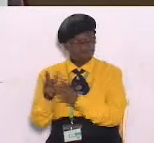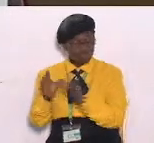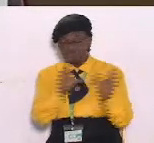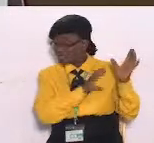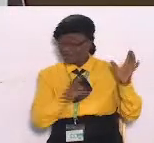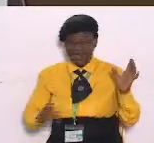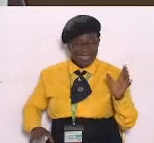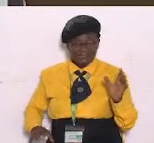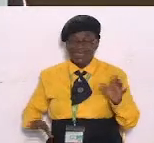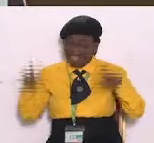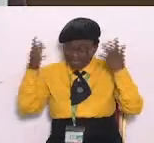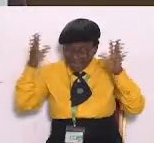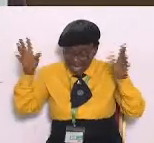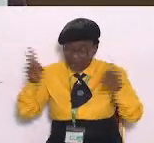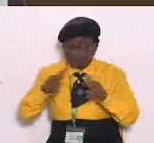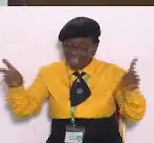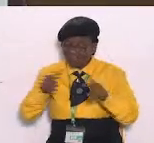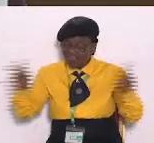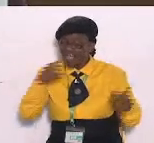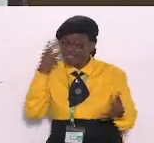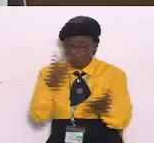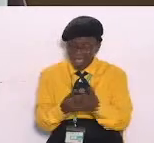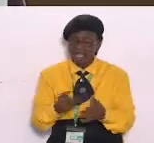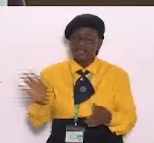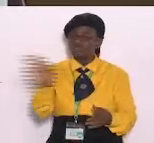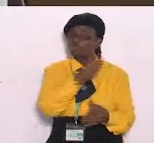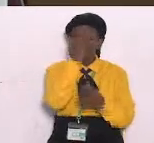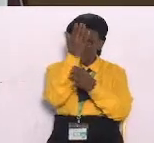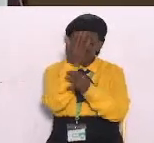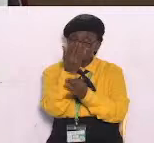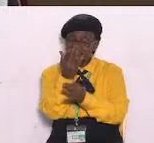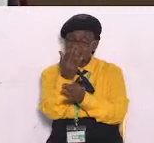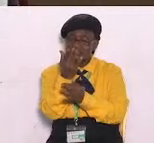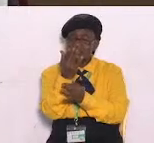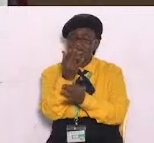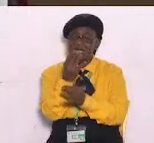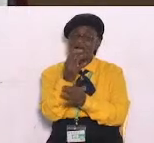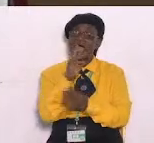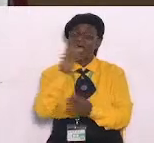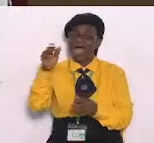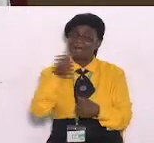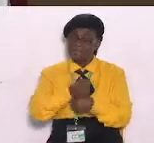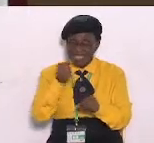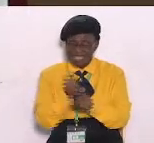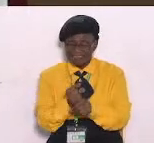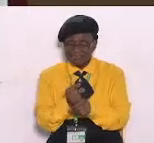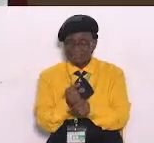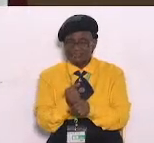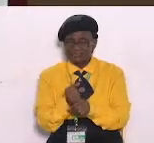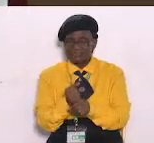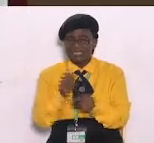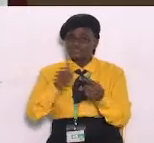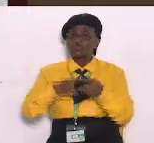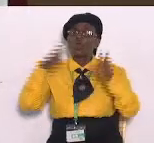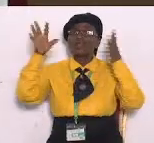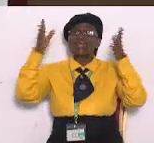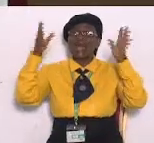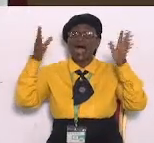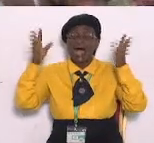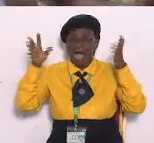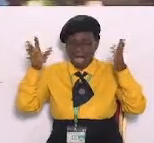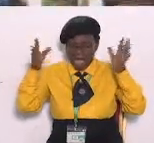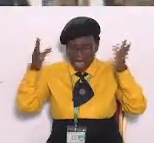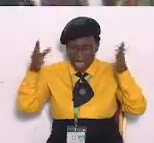Jésus faites-le correctement les mains sont créées